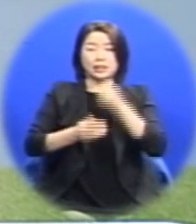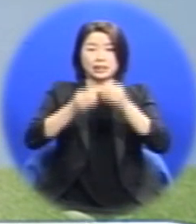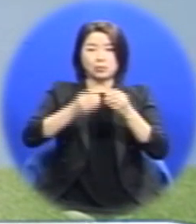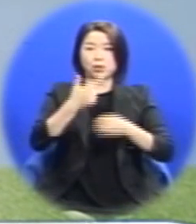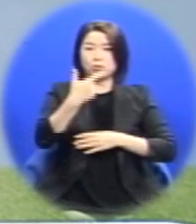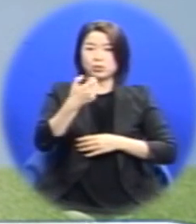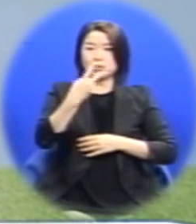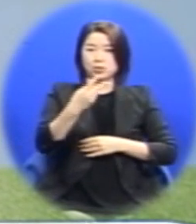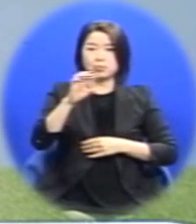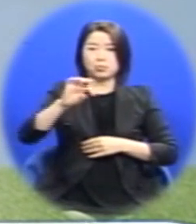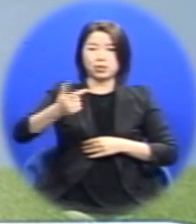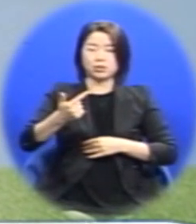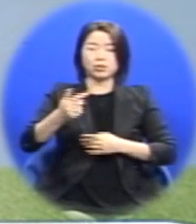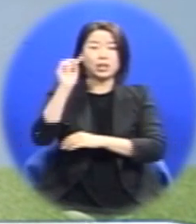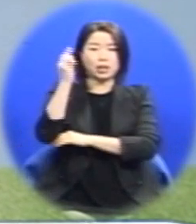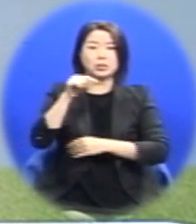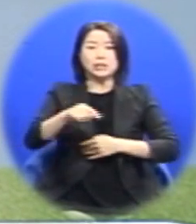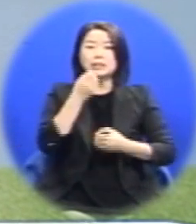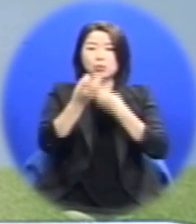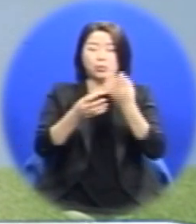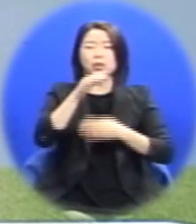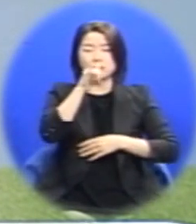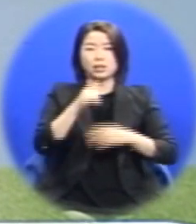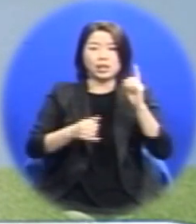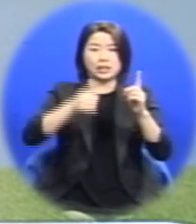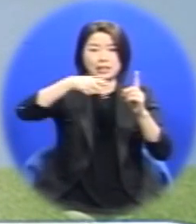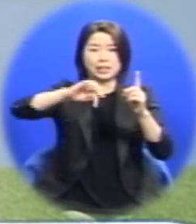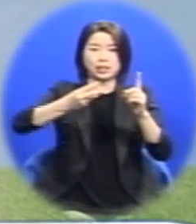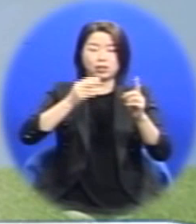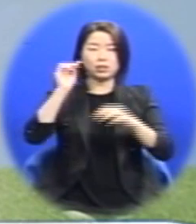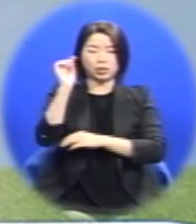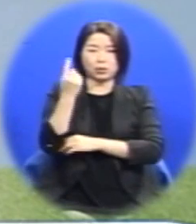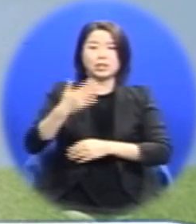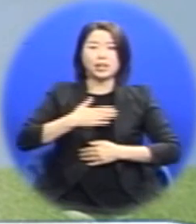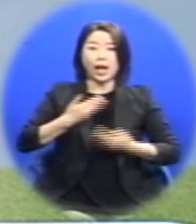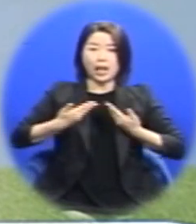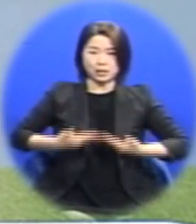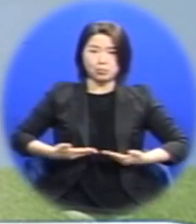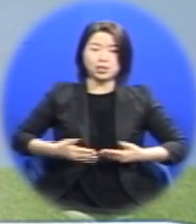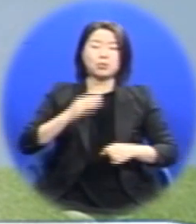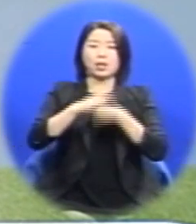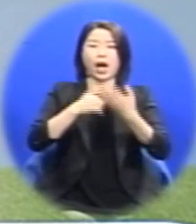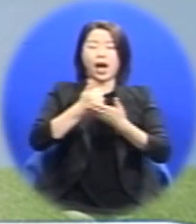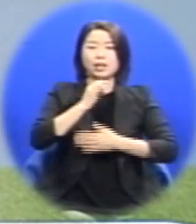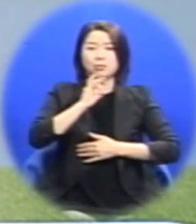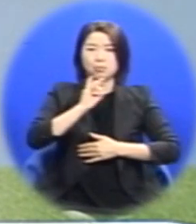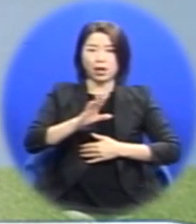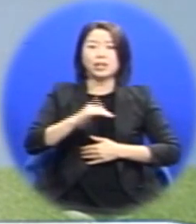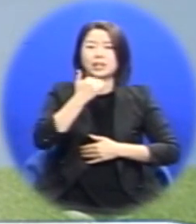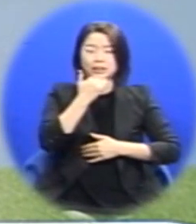시편 62편에서 다윗이 그 고백을 하고 있어요. 1절에서 다윗은 내가 잠잠히 하나님만